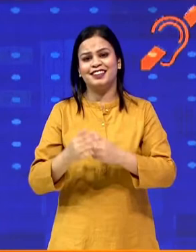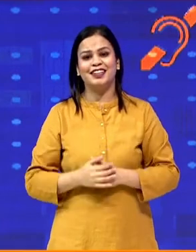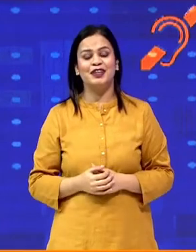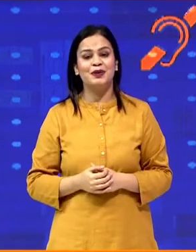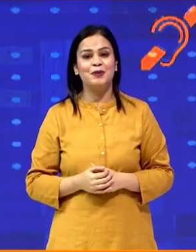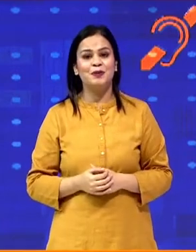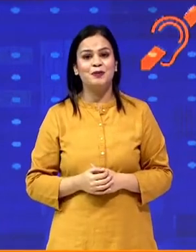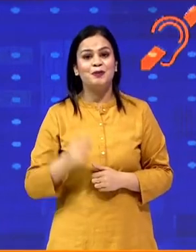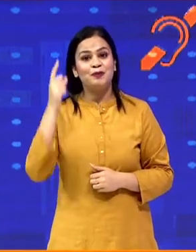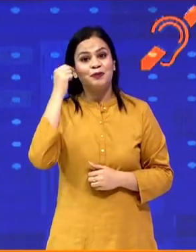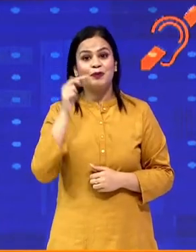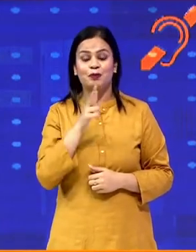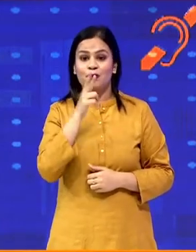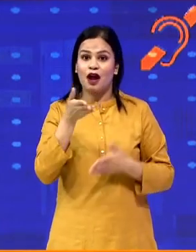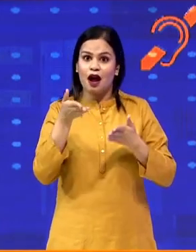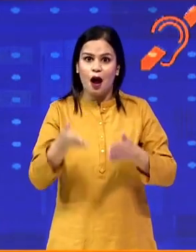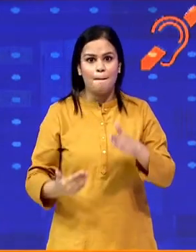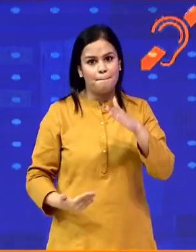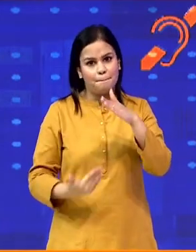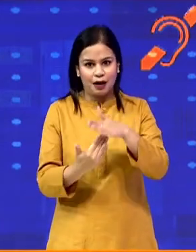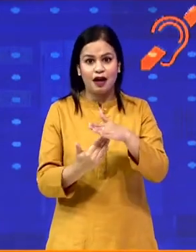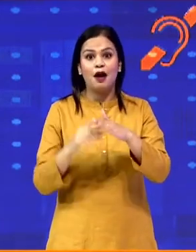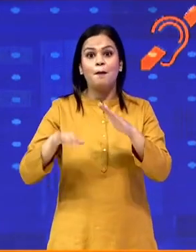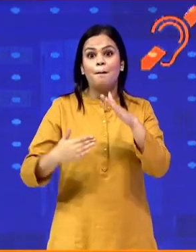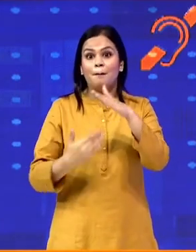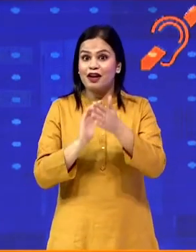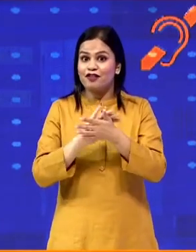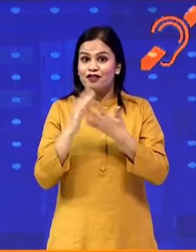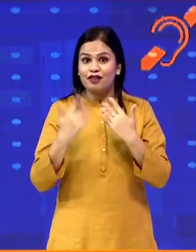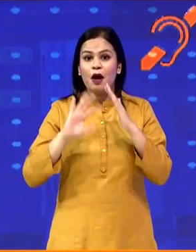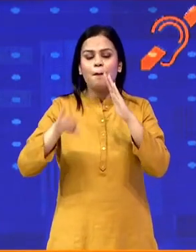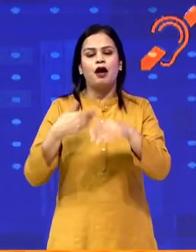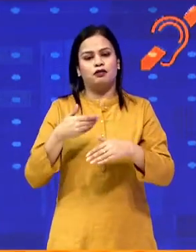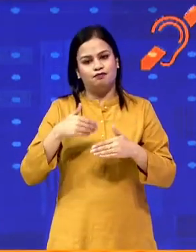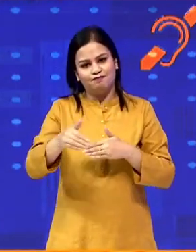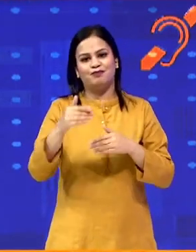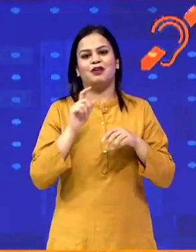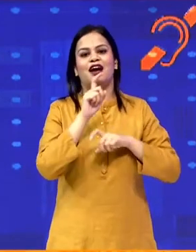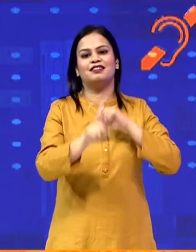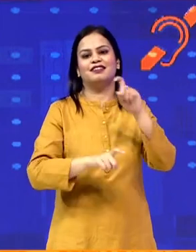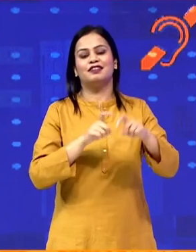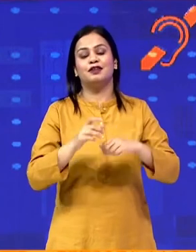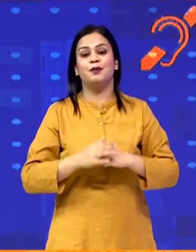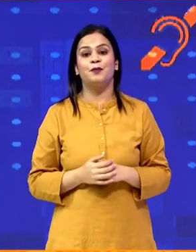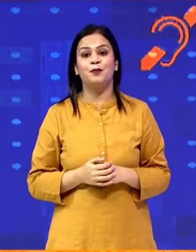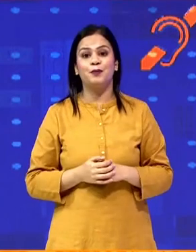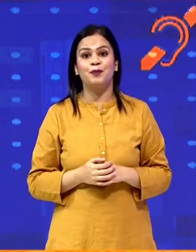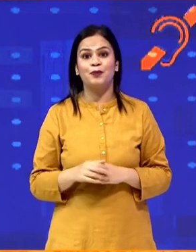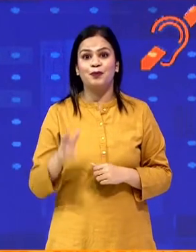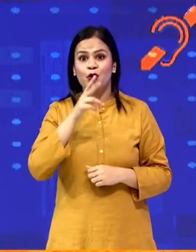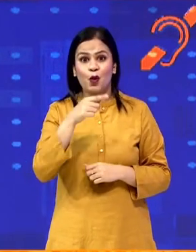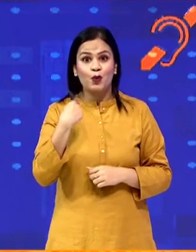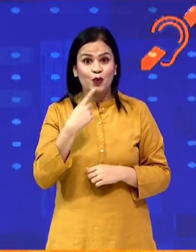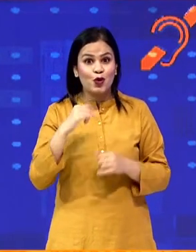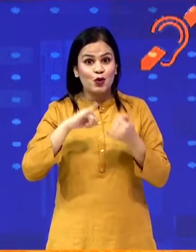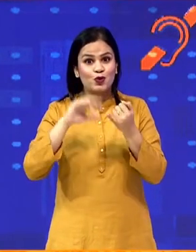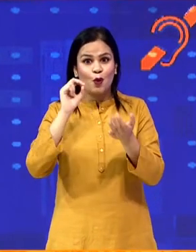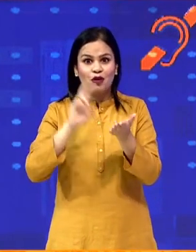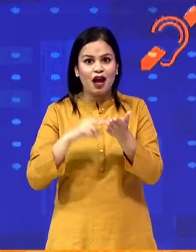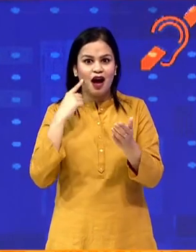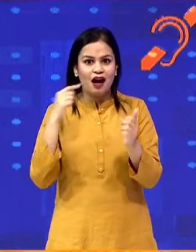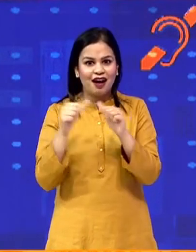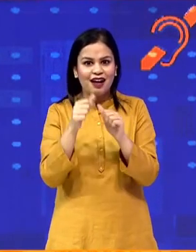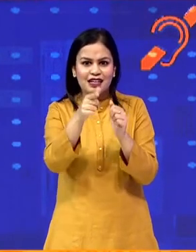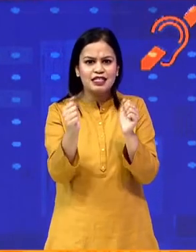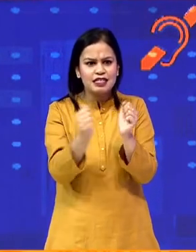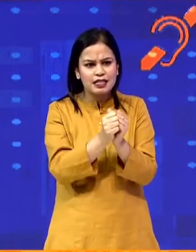डायरेक्ट ले लेते हैं और ब्रेक के बाद आपके अदालत में इल्जाम और सस्ता वाला है सुनिए जी से आपकी रिलेशनशिप थी उसको देख